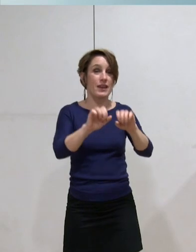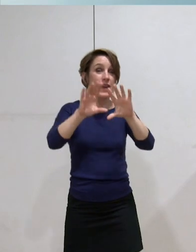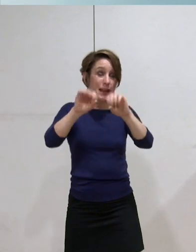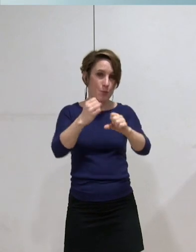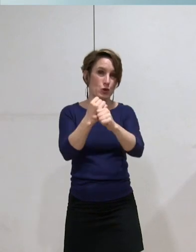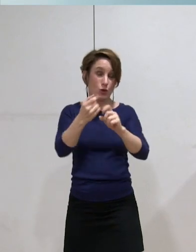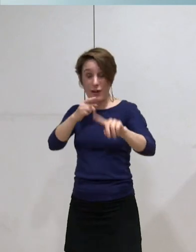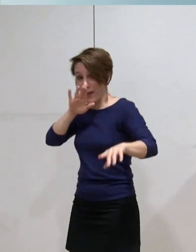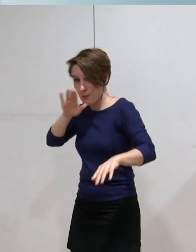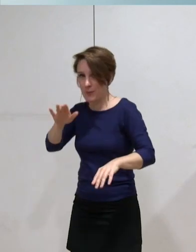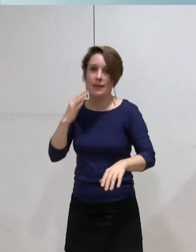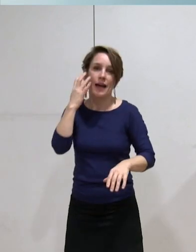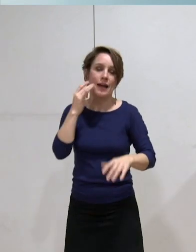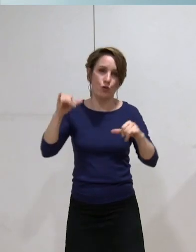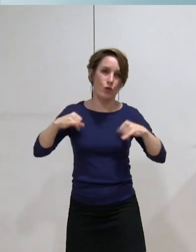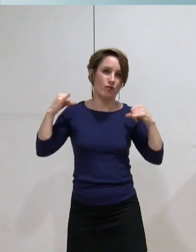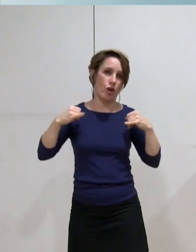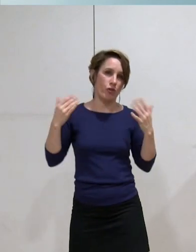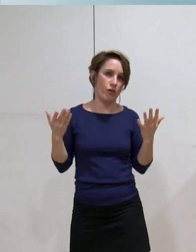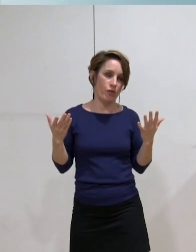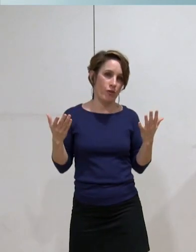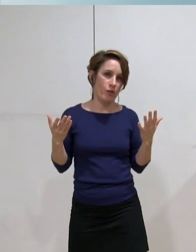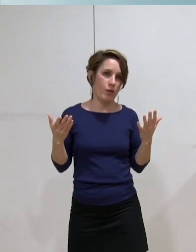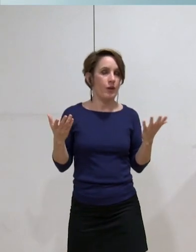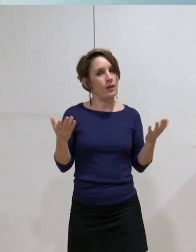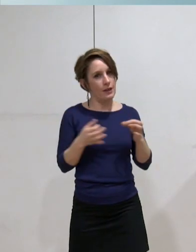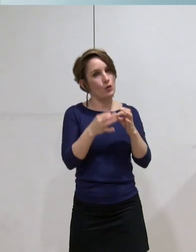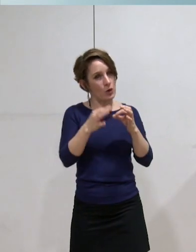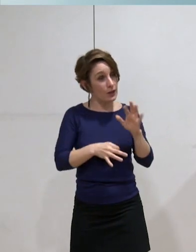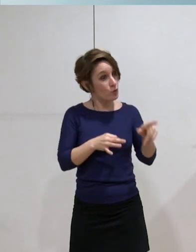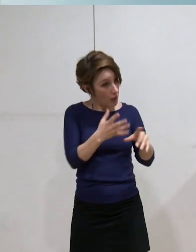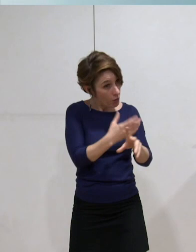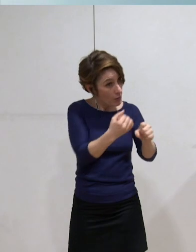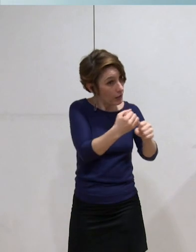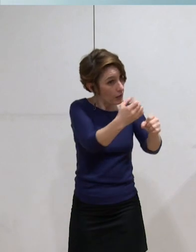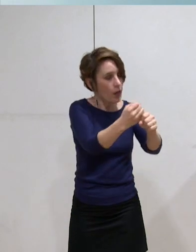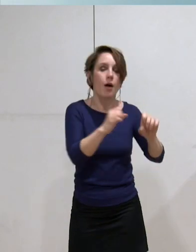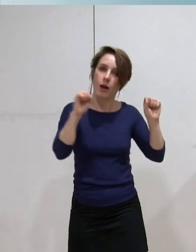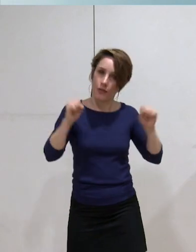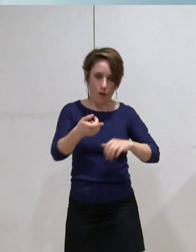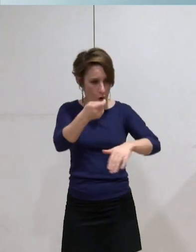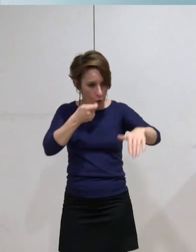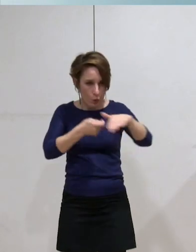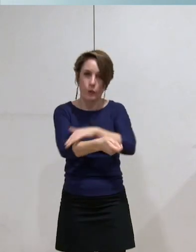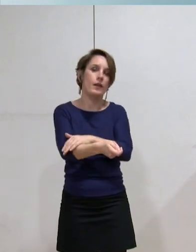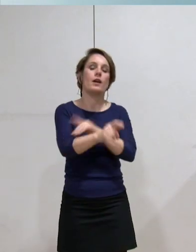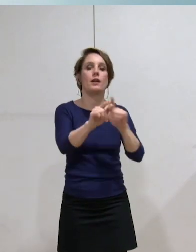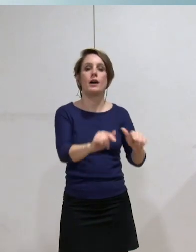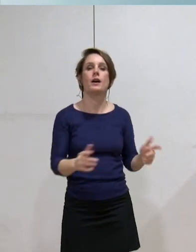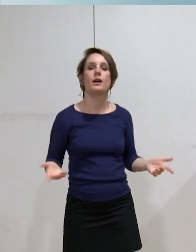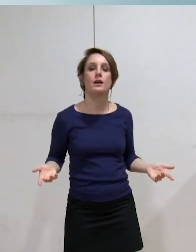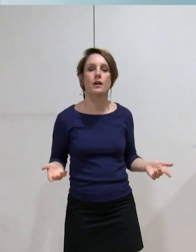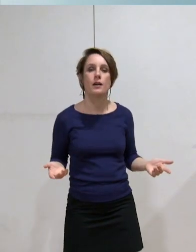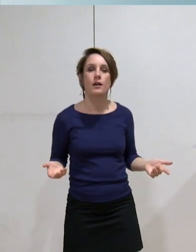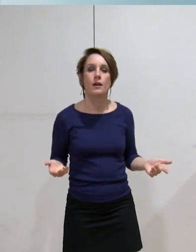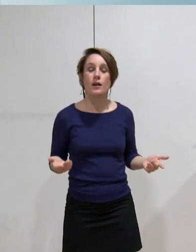publics là et ça c'est donc traduit dans dans la subvention dans la subvention elle-même donc final